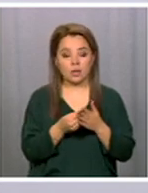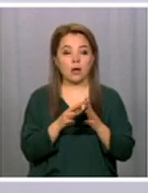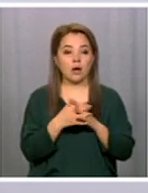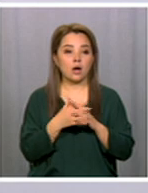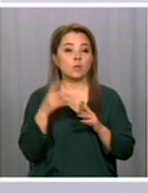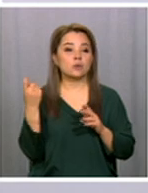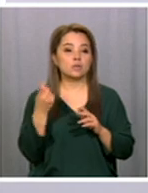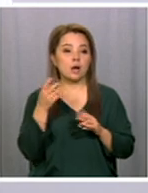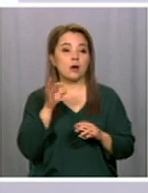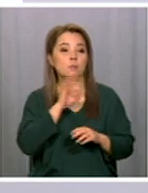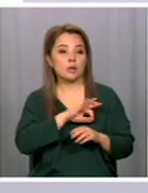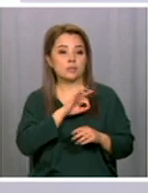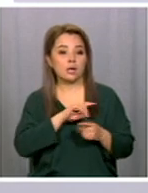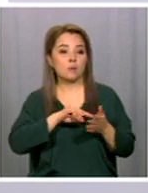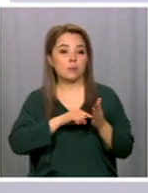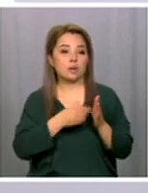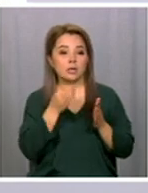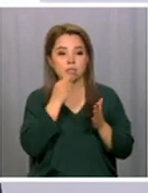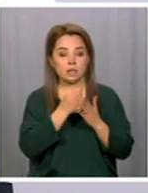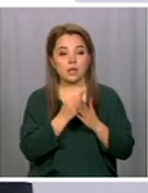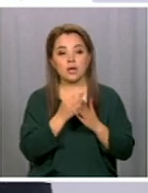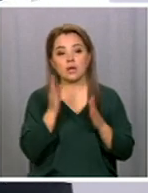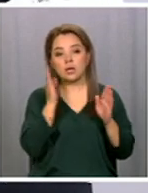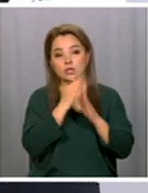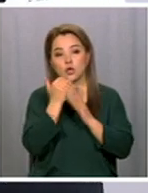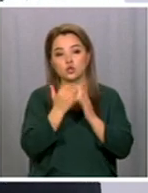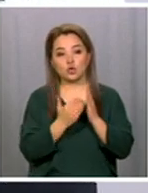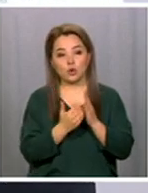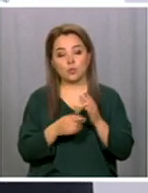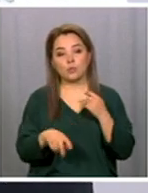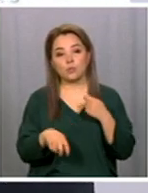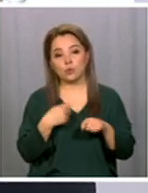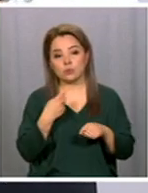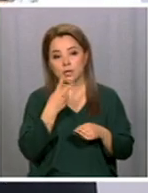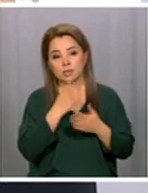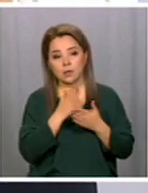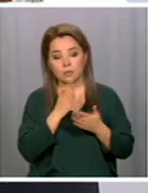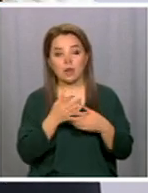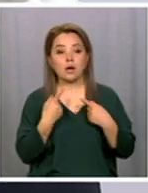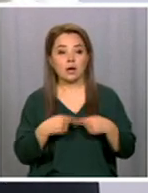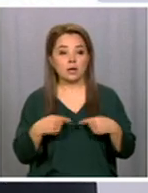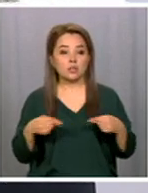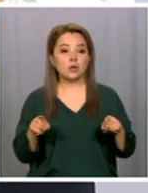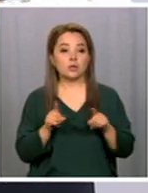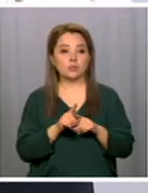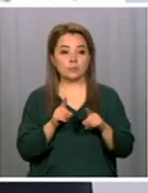шаруашылығына пайдалану мақсатында экожүйе бұзылады. Немесе әртүрлі